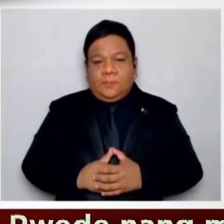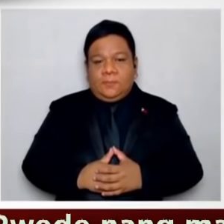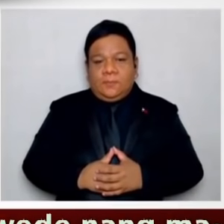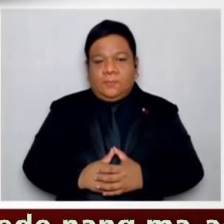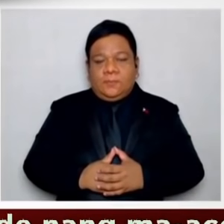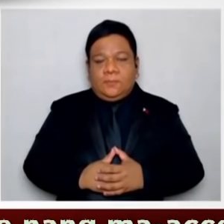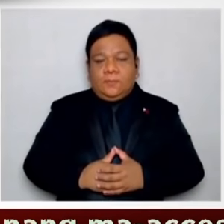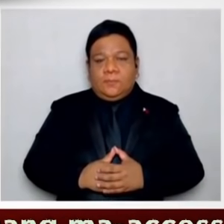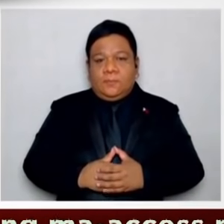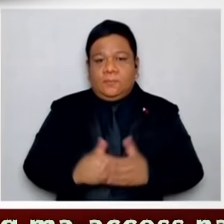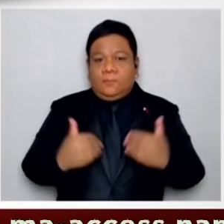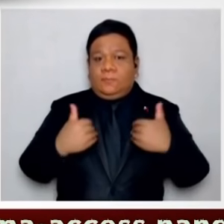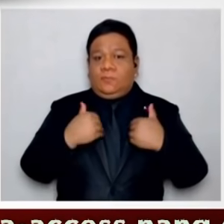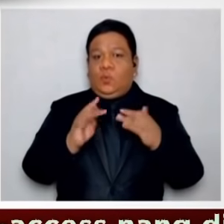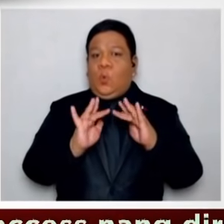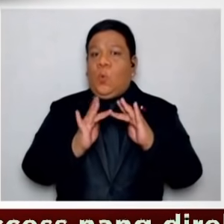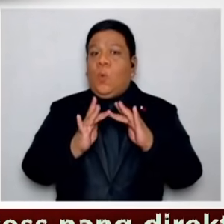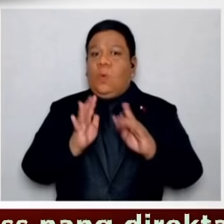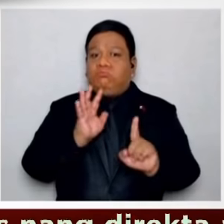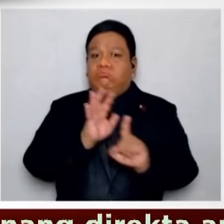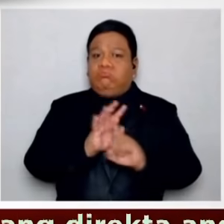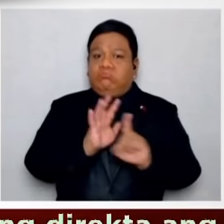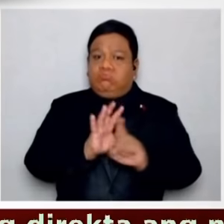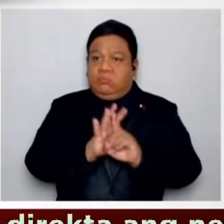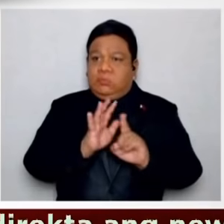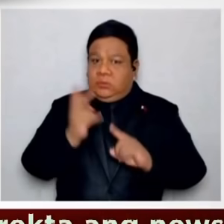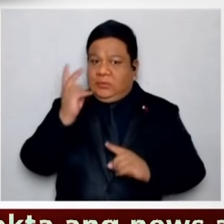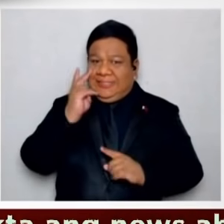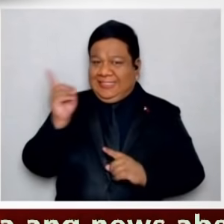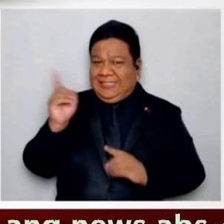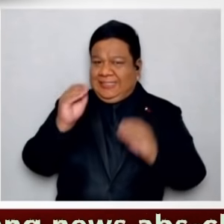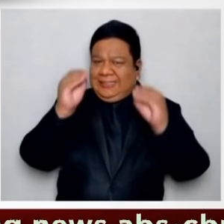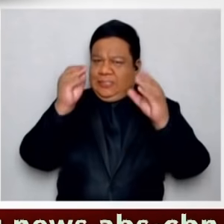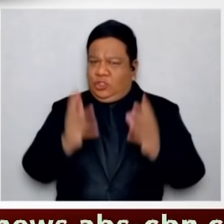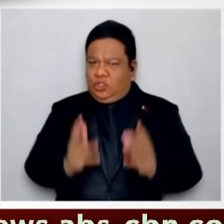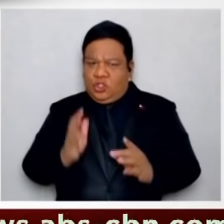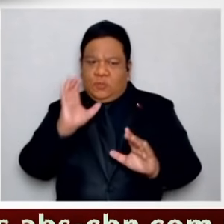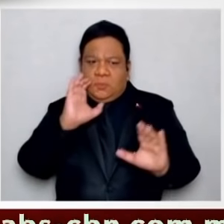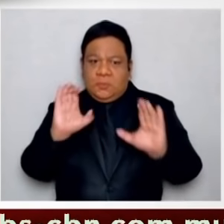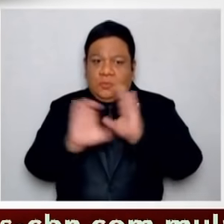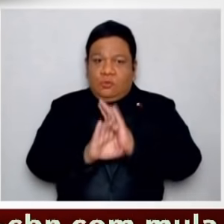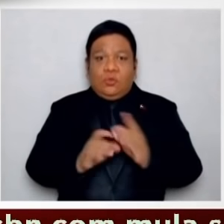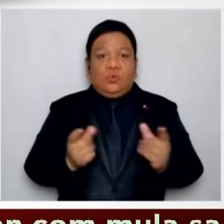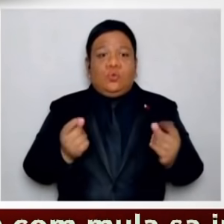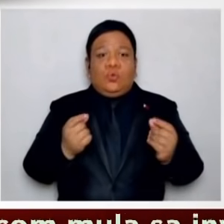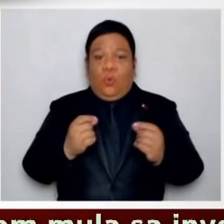Viral online ang mga larawang ito ng mga guro na sinuong ang baha para lamang marating ang